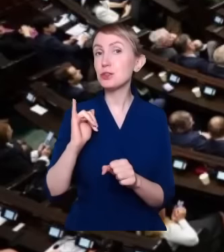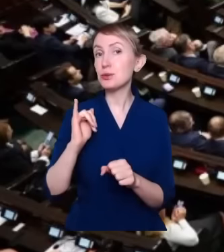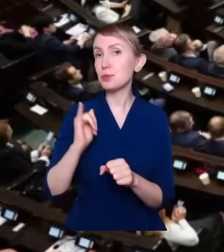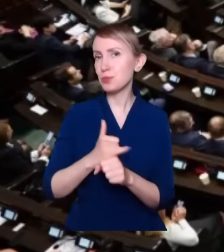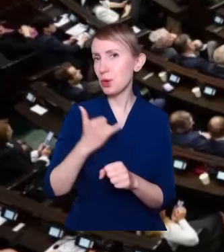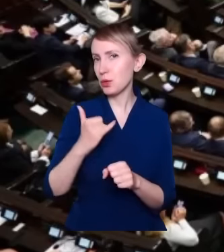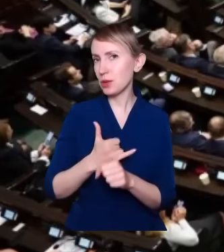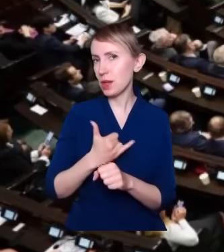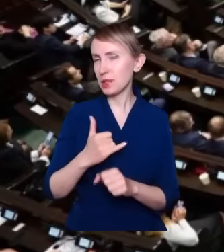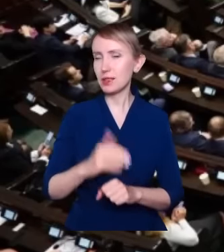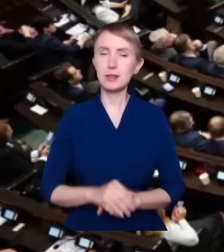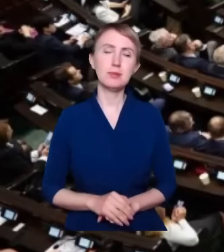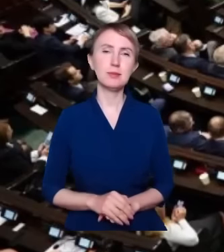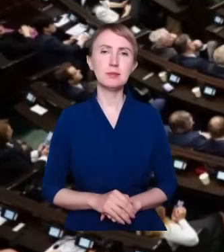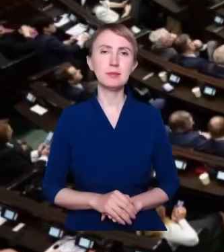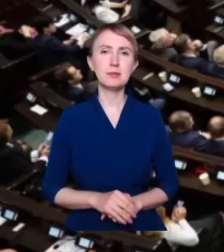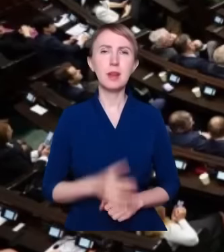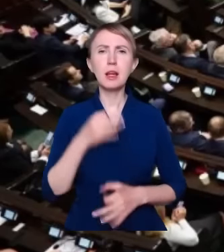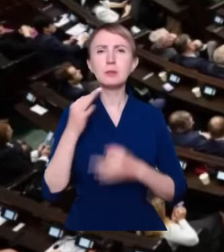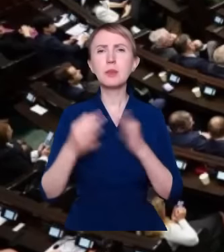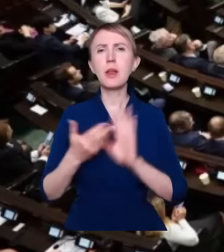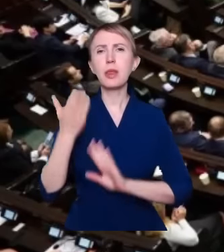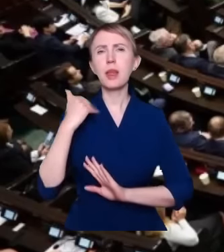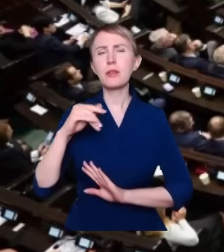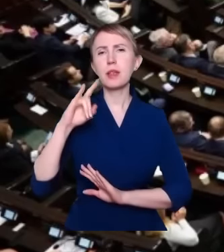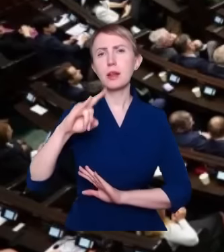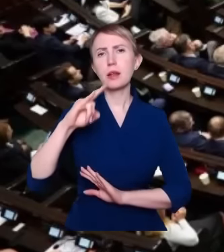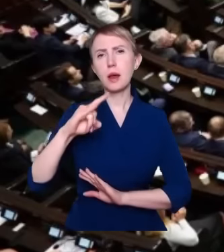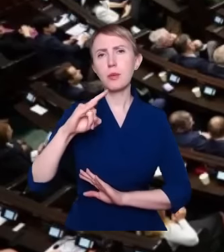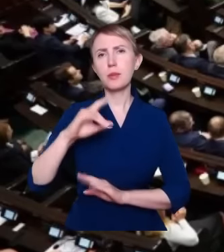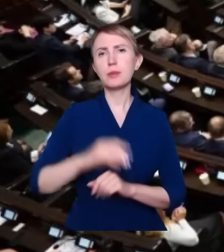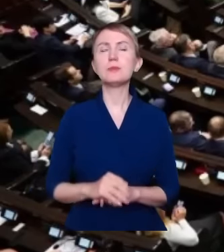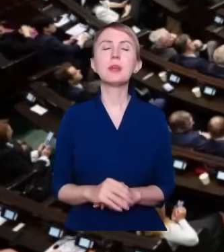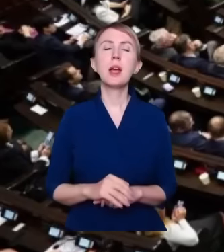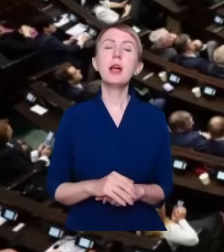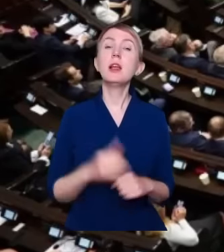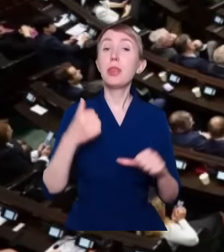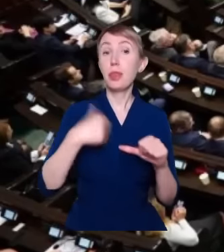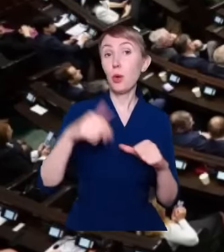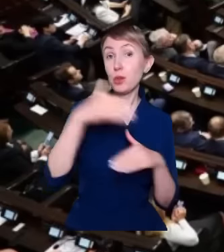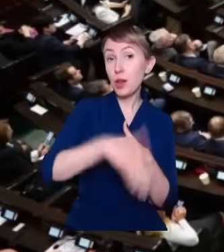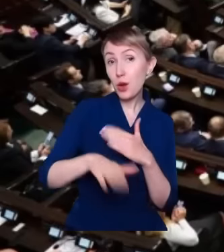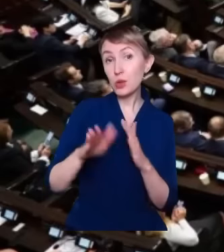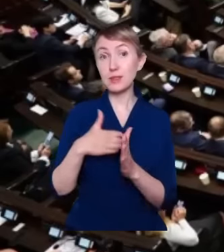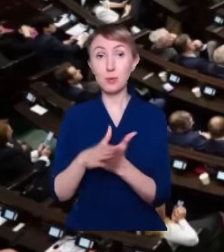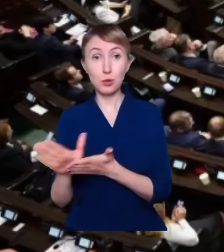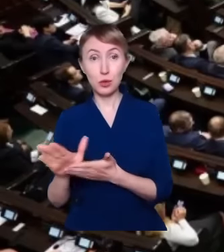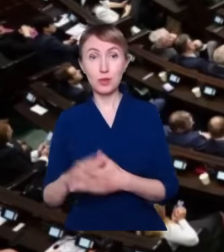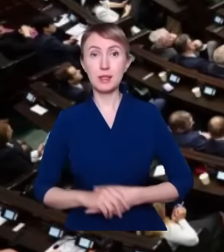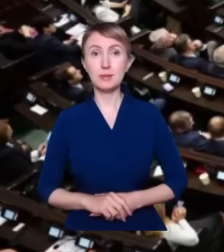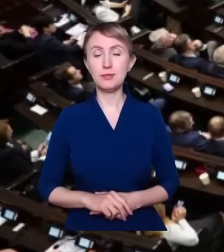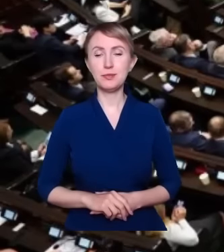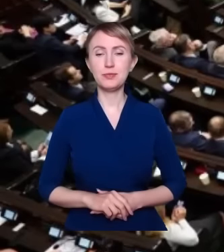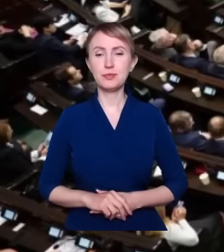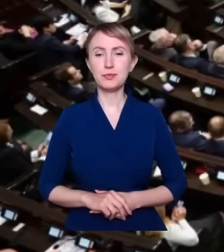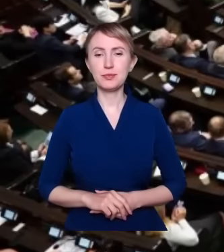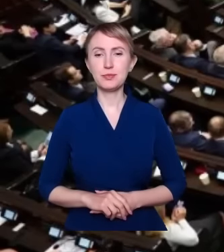śpiewał kiedyś pewien raper tygodnia, koniec i początek. No właśnie, początek i